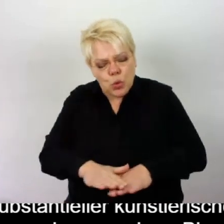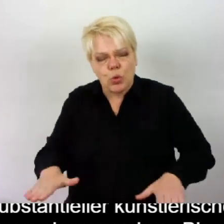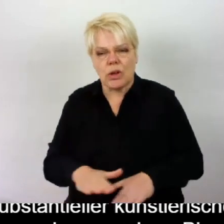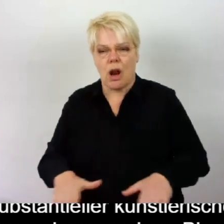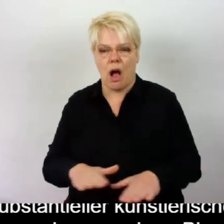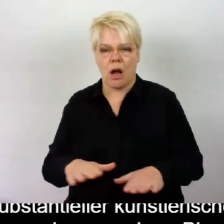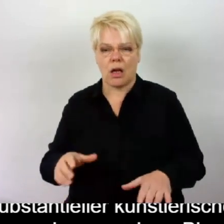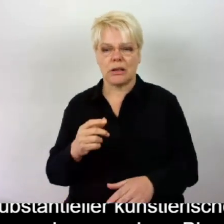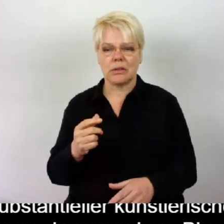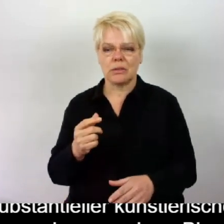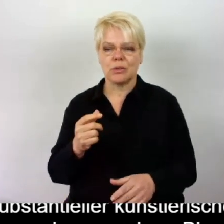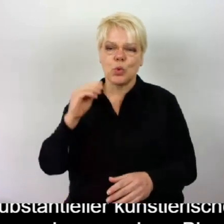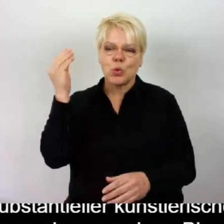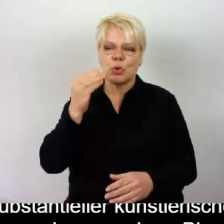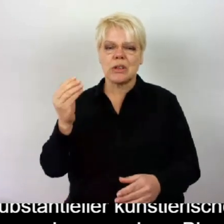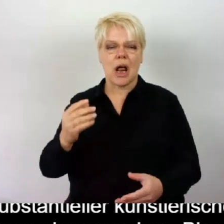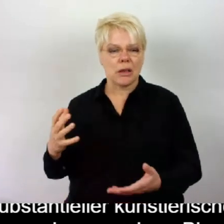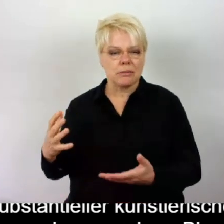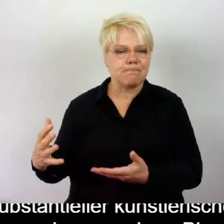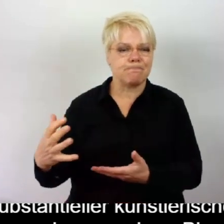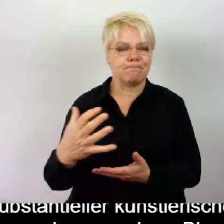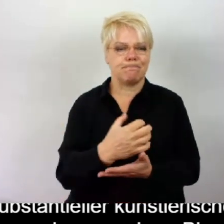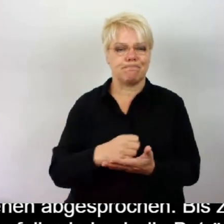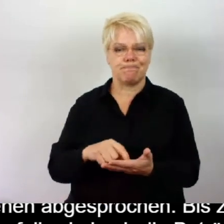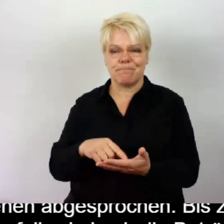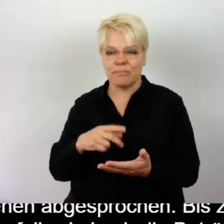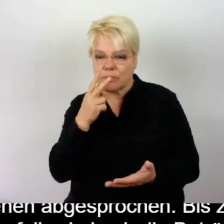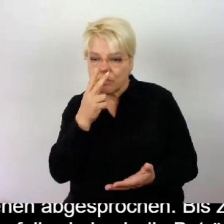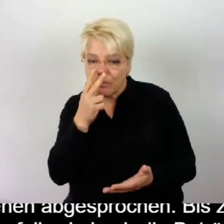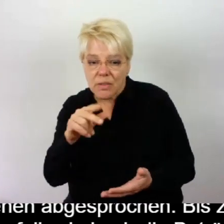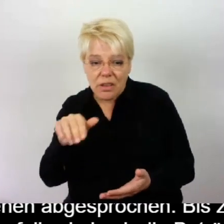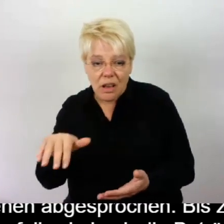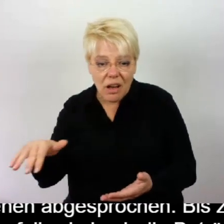dann werden wir sehr, sehr schnell abarbeiten können. Es ist auch nötig, dass wir jetzt diese